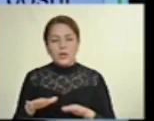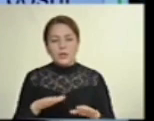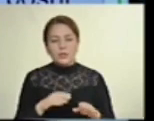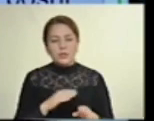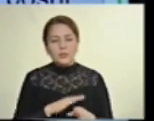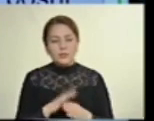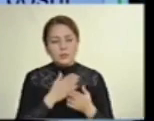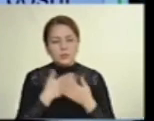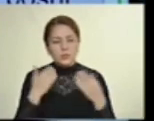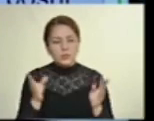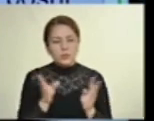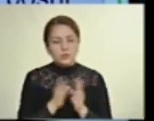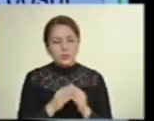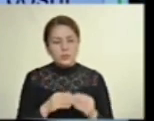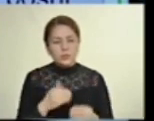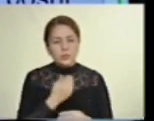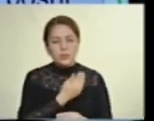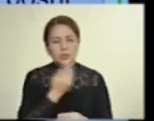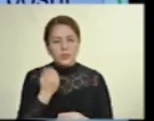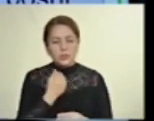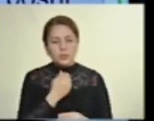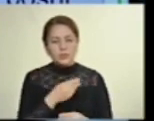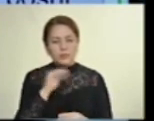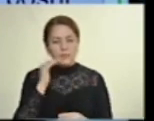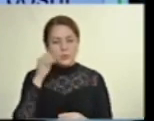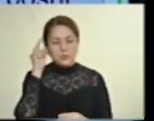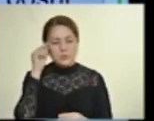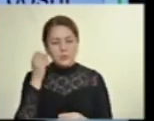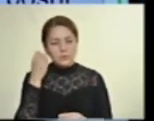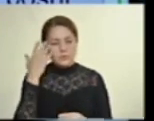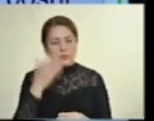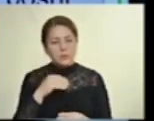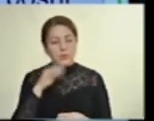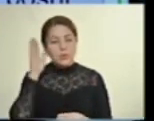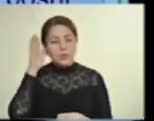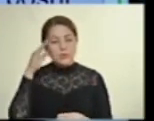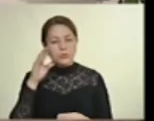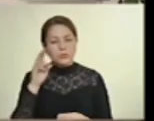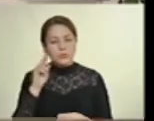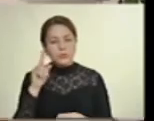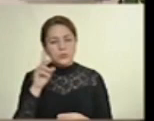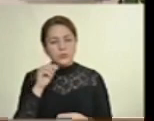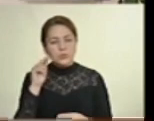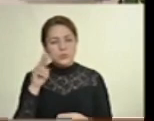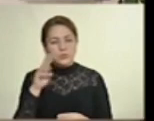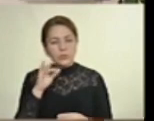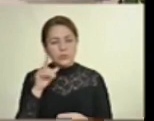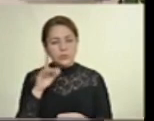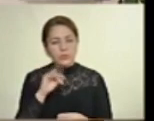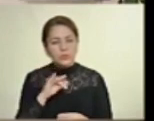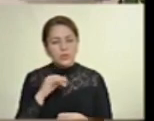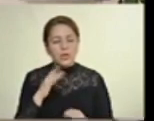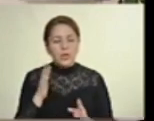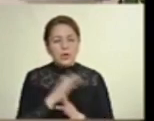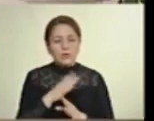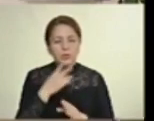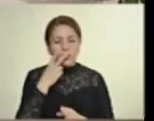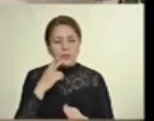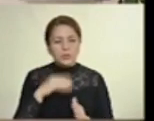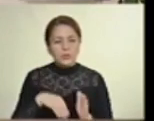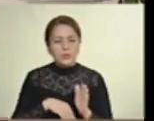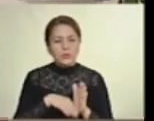Aziz o'quvchilar, sizga fizika darslaridan ma'lumki, suvning zichligi havoning zichligiga nisbatan yuqoriroq